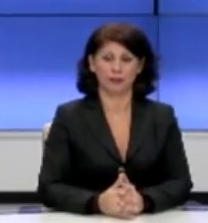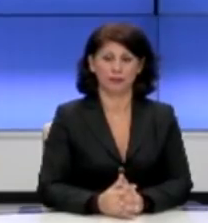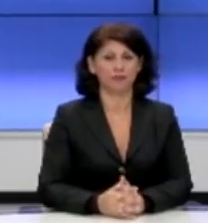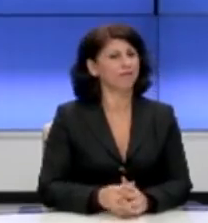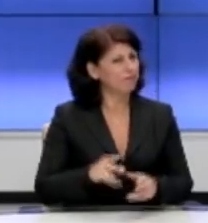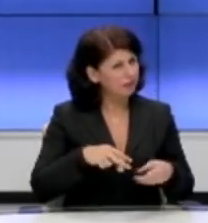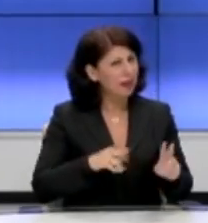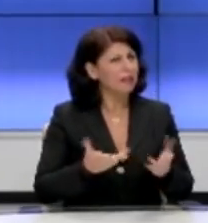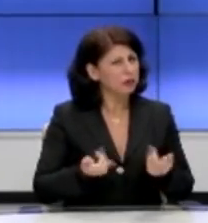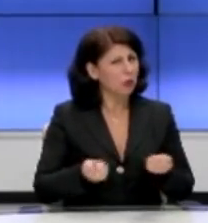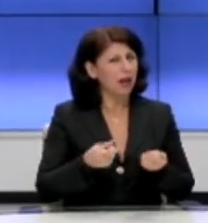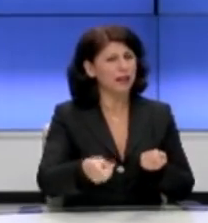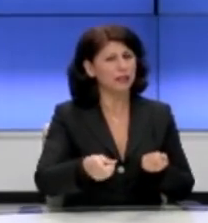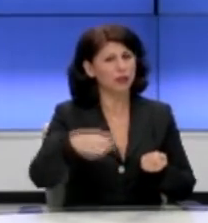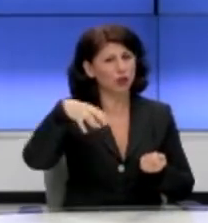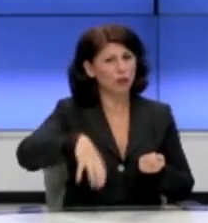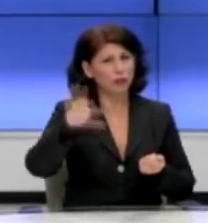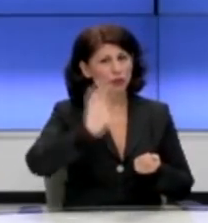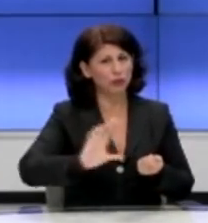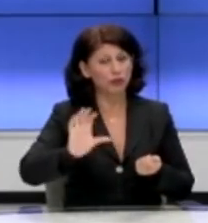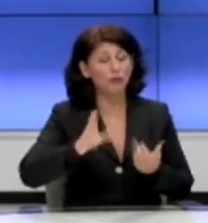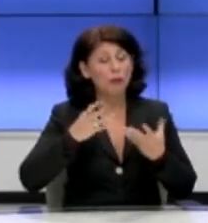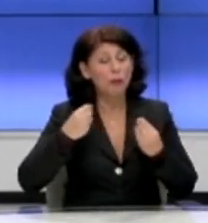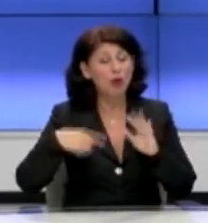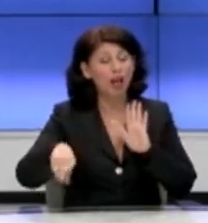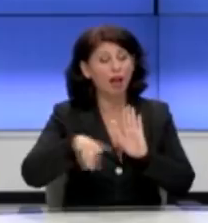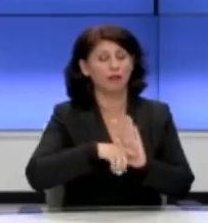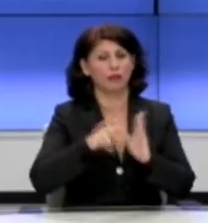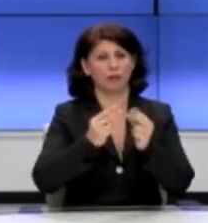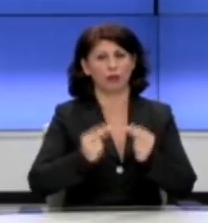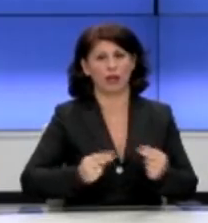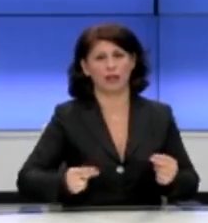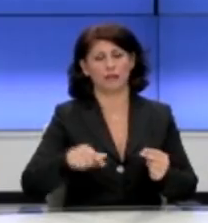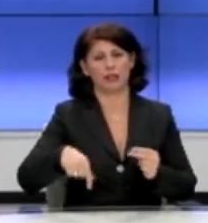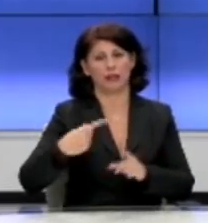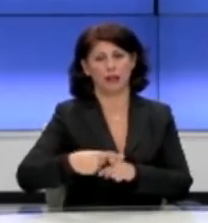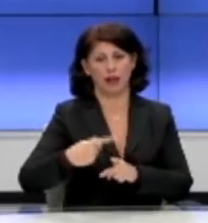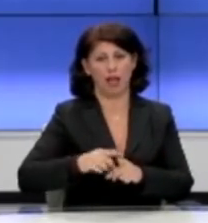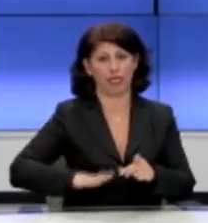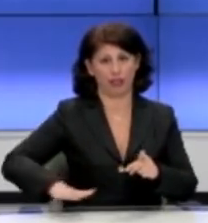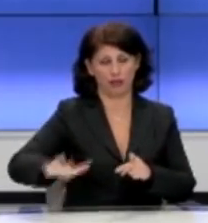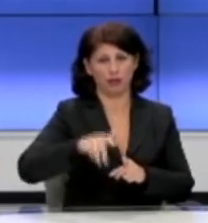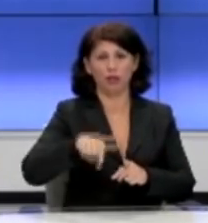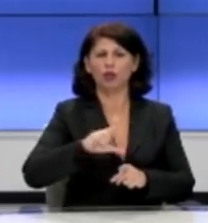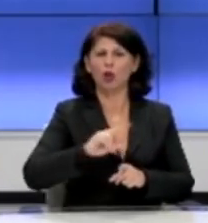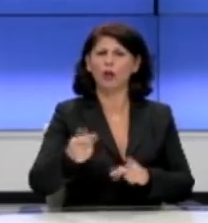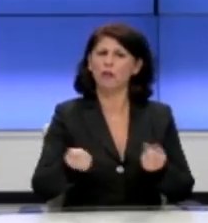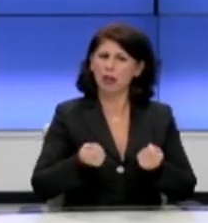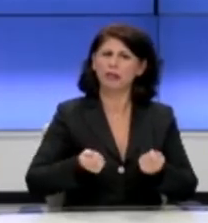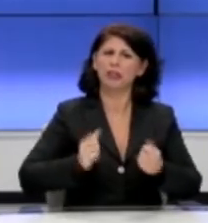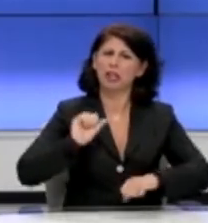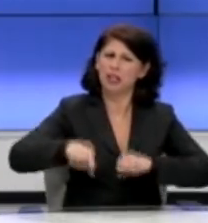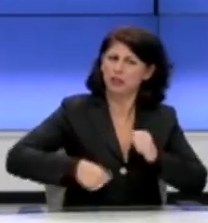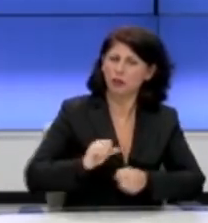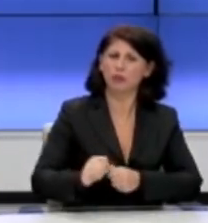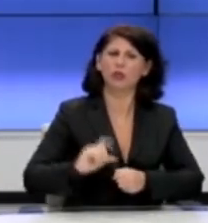υλοποιήσατε στον τομέα του τουρισμού με τραγικά αποτελέσματα για τη χώρα. Τα ίδια λέγατε για όλες τις κινητοποιήσεις,